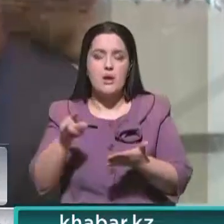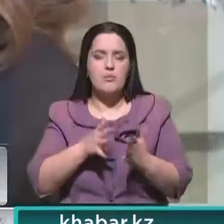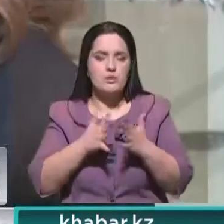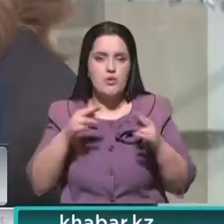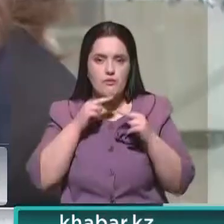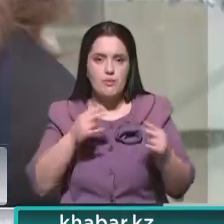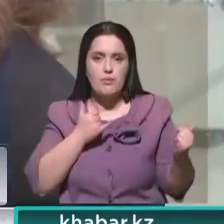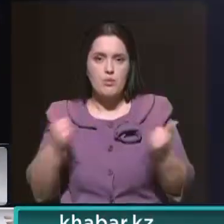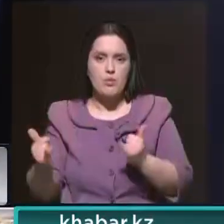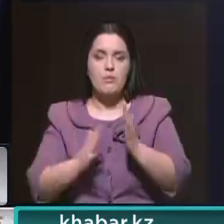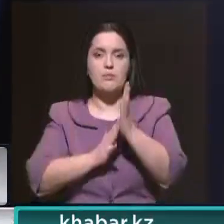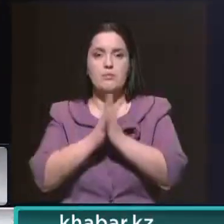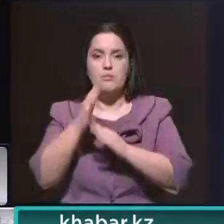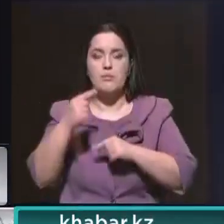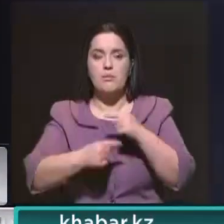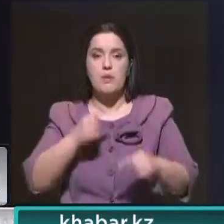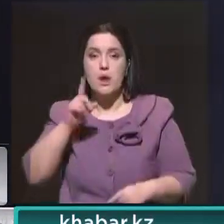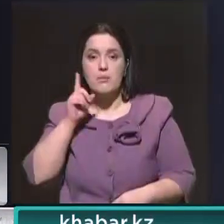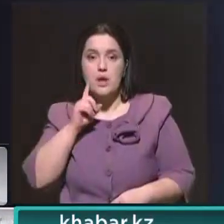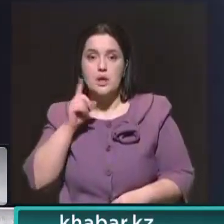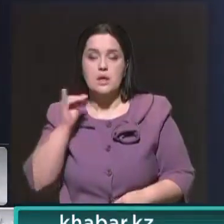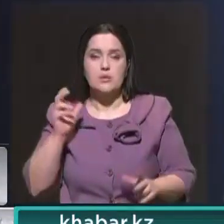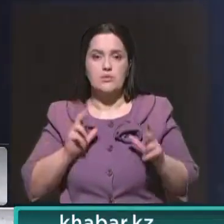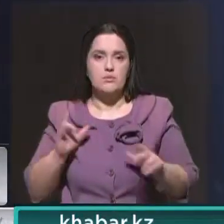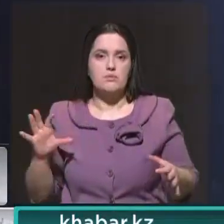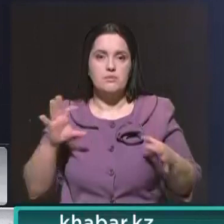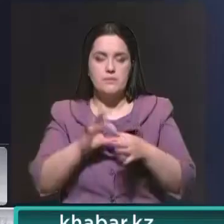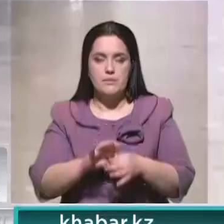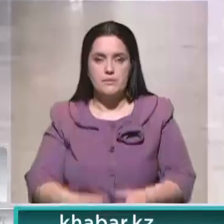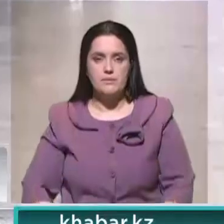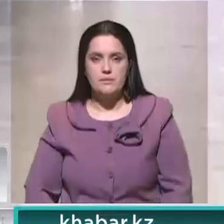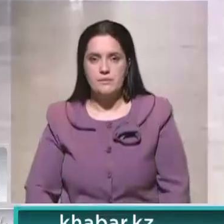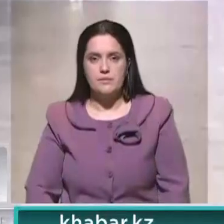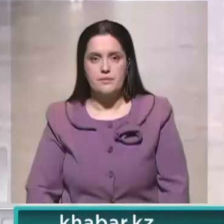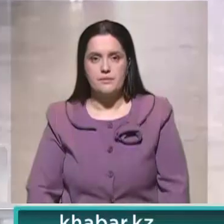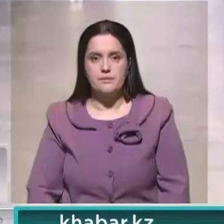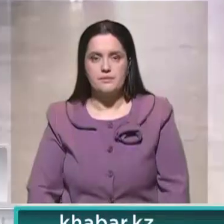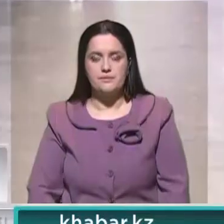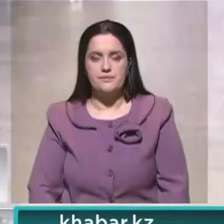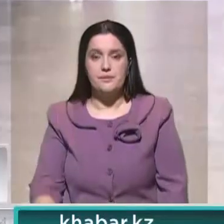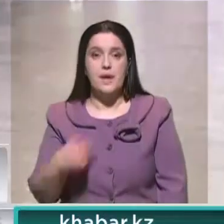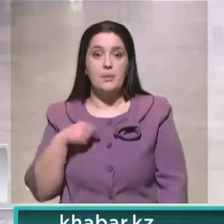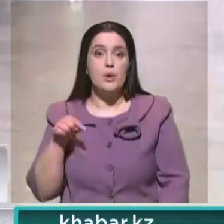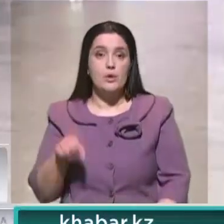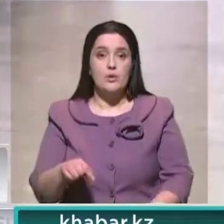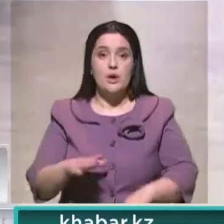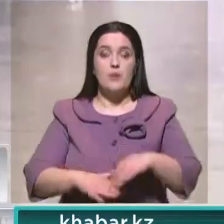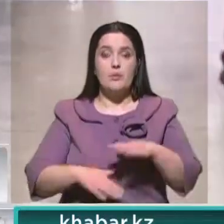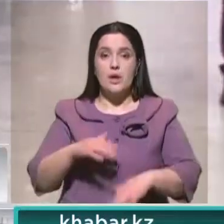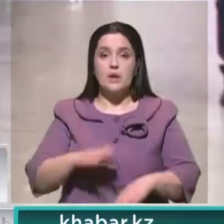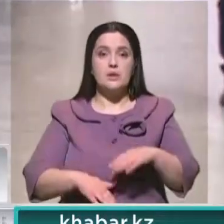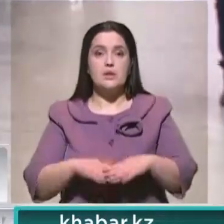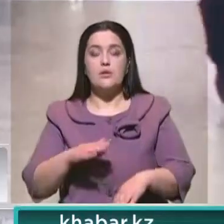большое внимание подрастающим кадрам и активно сотрудничает с Академией гражданской авиации. Мы тут проходим производственную практику,